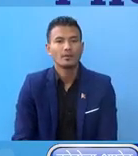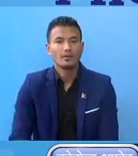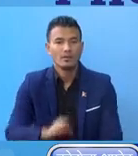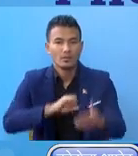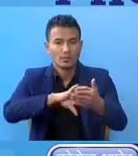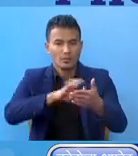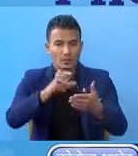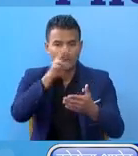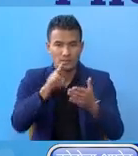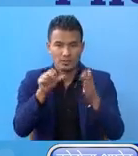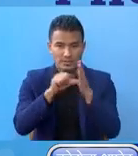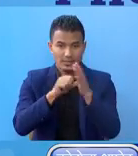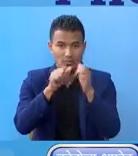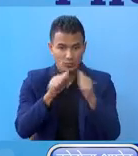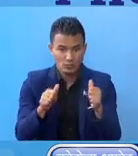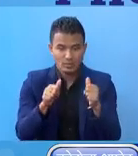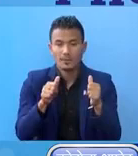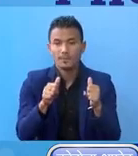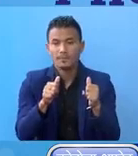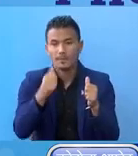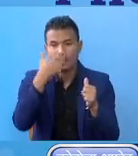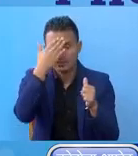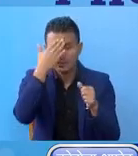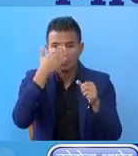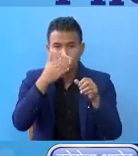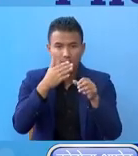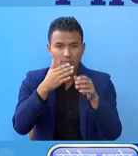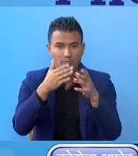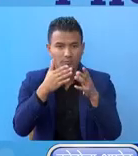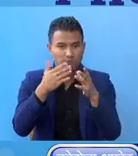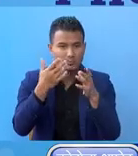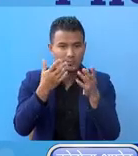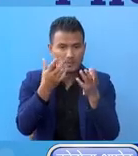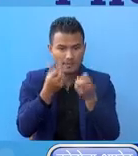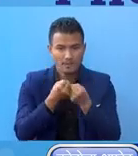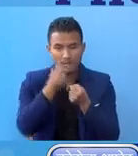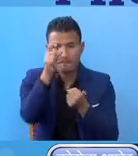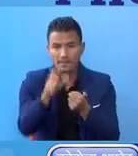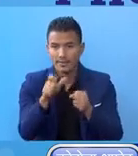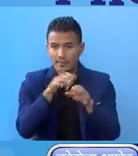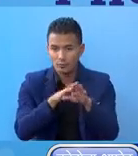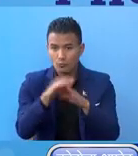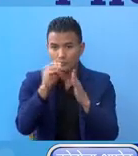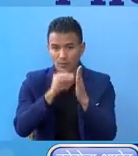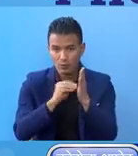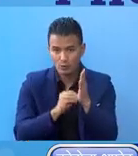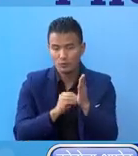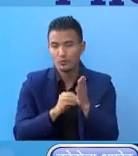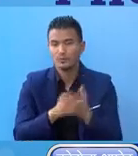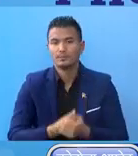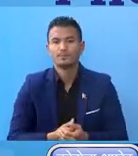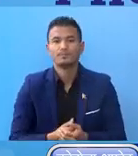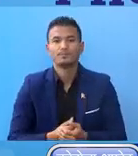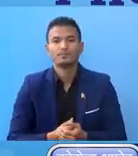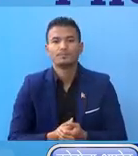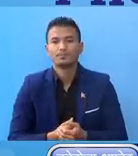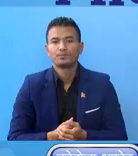प्रदेश तथा जिल्ला अनुसार संक्रमण पुष्टि भएका व्यक्तिहरूको विवरण दिन चाहन्छु।